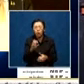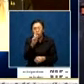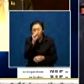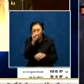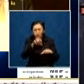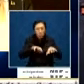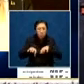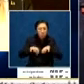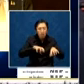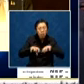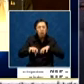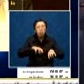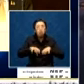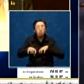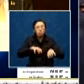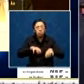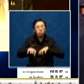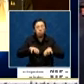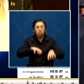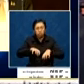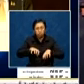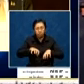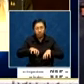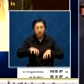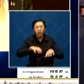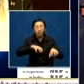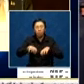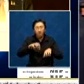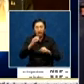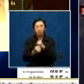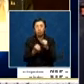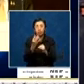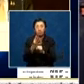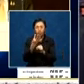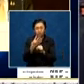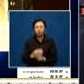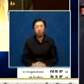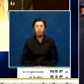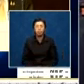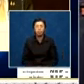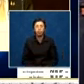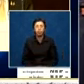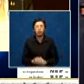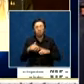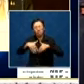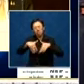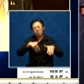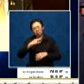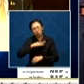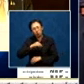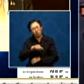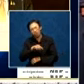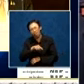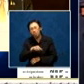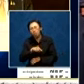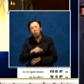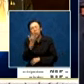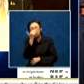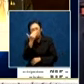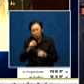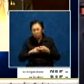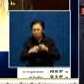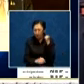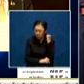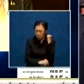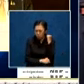รอกถึงที่สุดแล้วมันก็คนละมันก็ไม่ฟังก์ชันหรอกแต่ว่ามันอาจจะต้องเริ่มต้นจากยังไงล่ะคือเขาอยู่กับความเคยชินเดินระบบรา